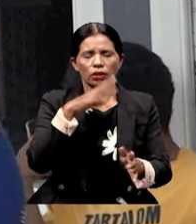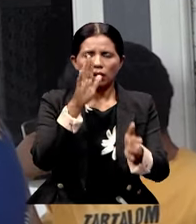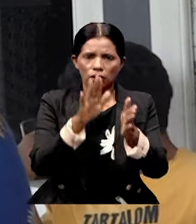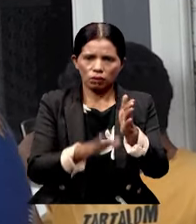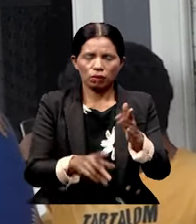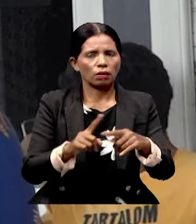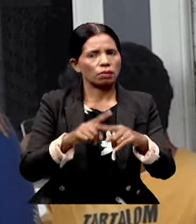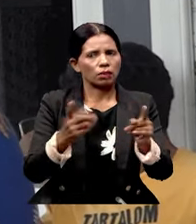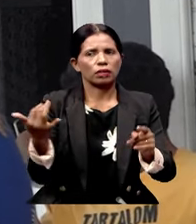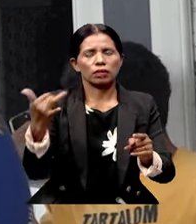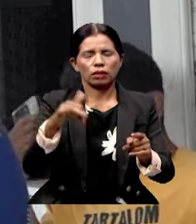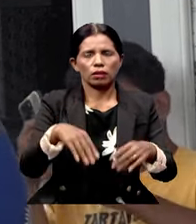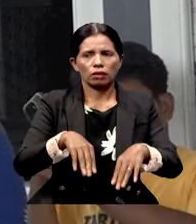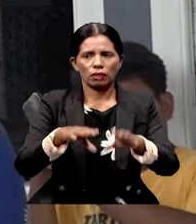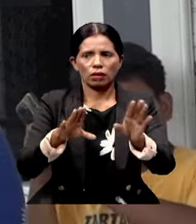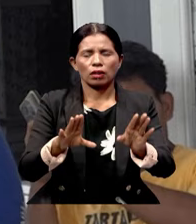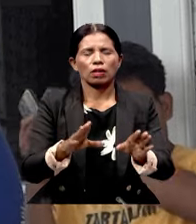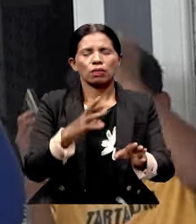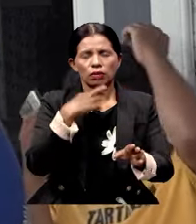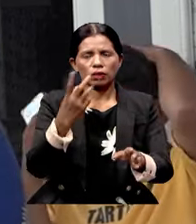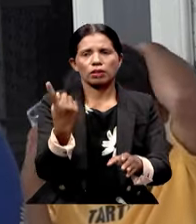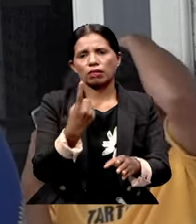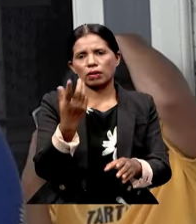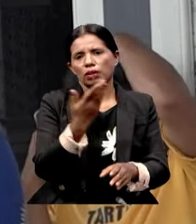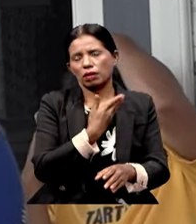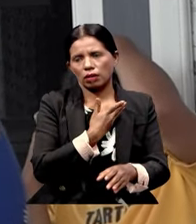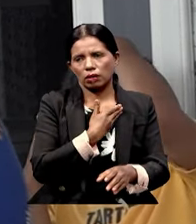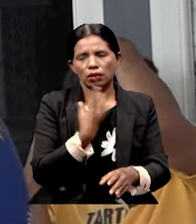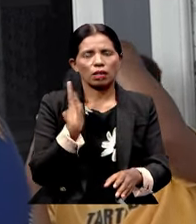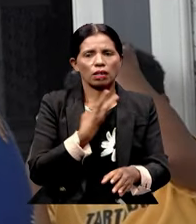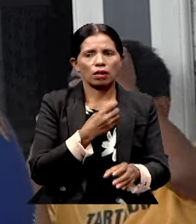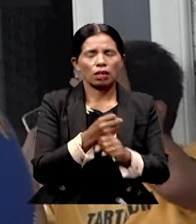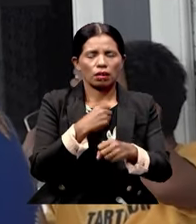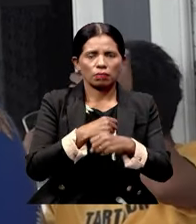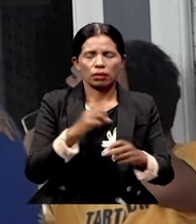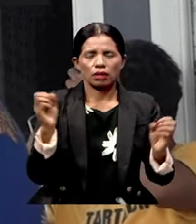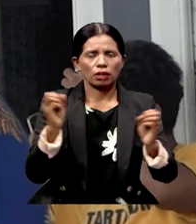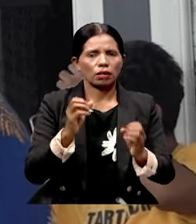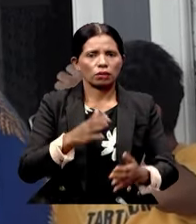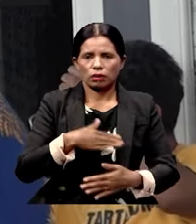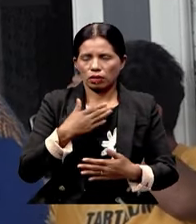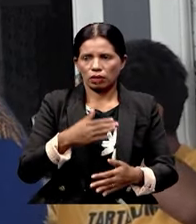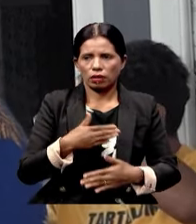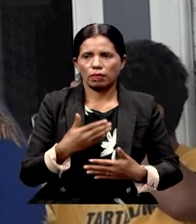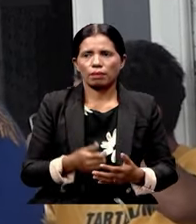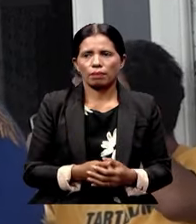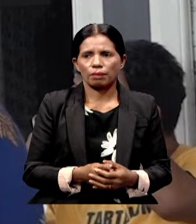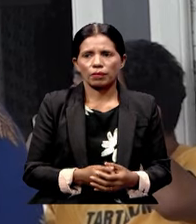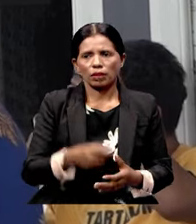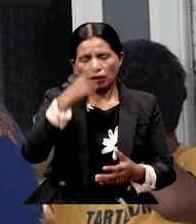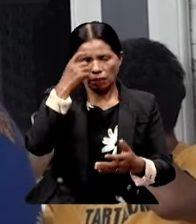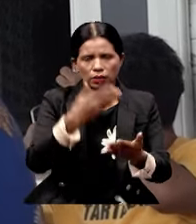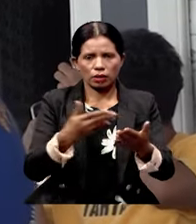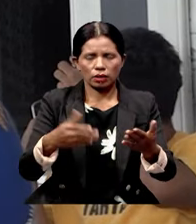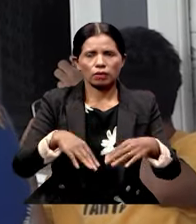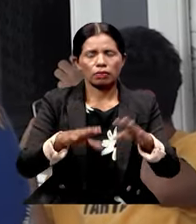be sirafam fos folin sahela de nema halwami la dunku benene satispas tamba sasam folin sahela